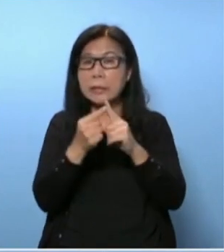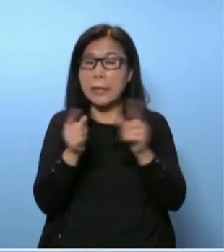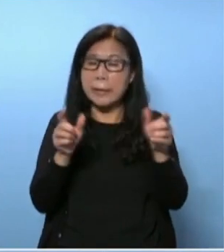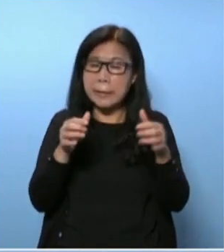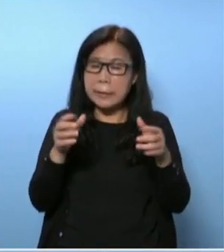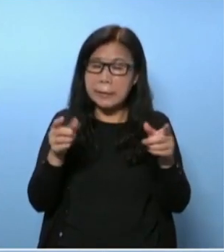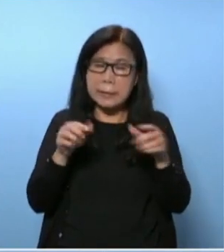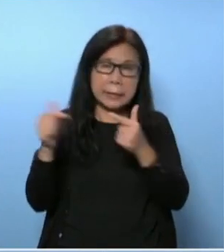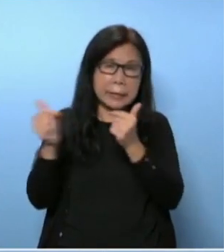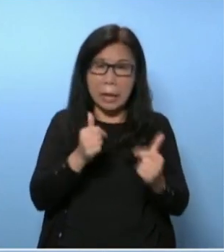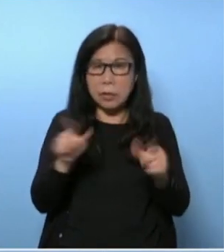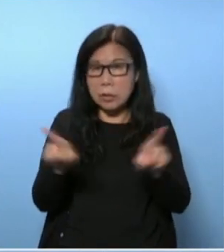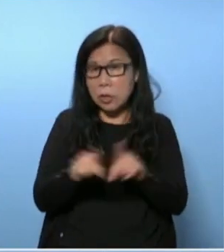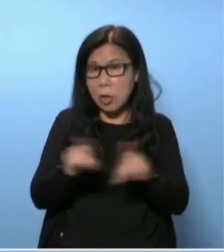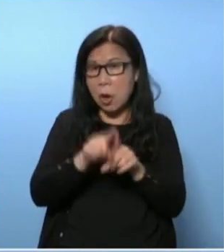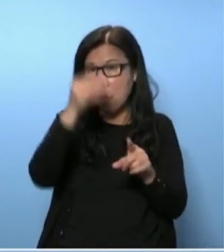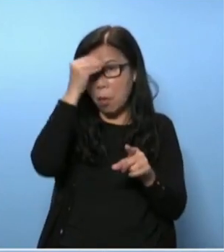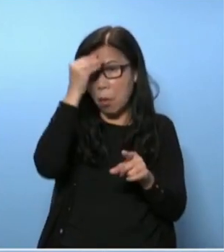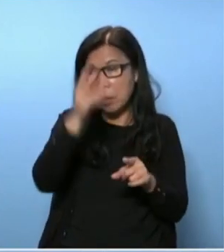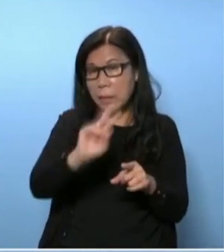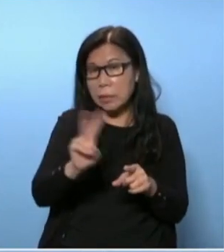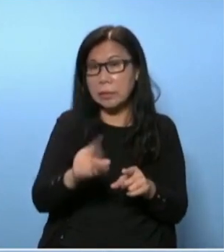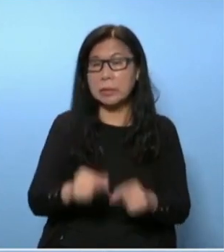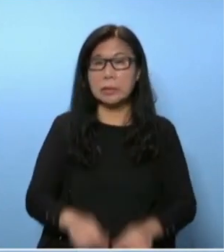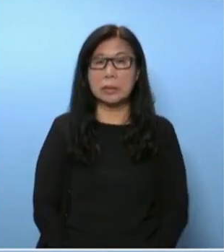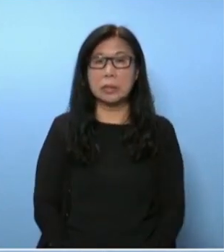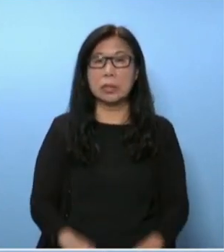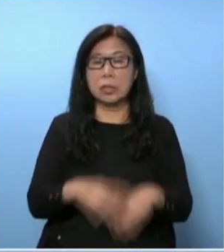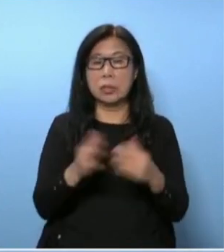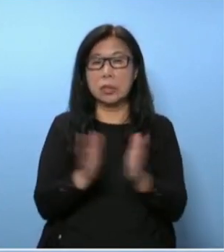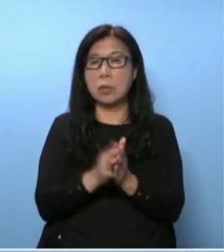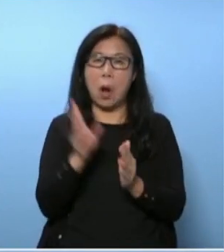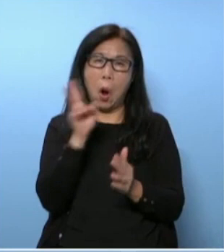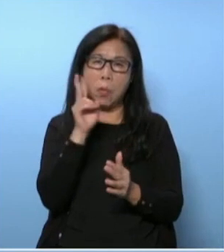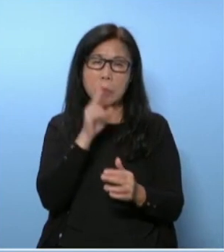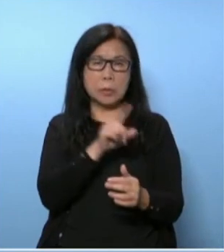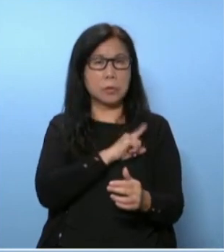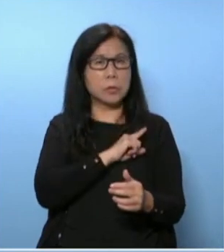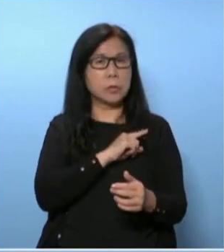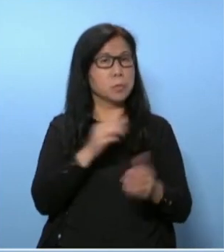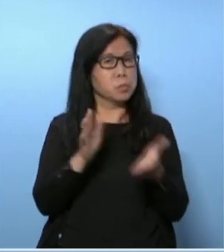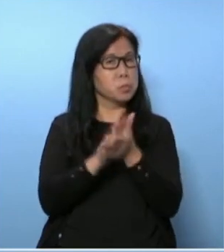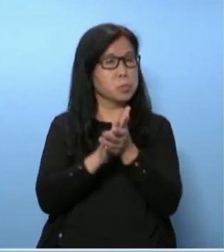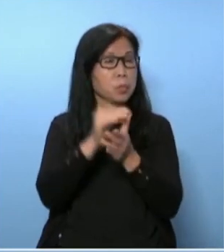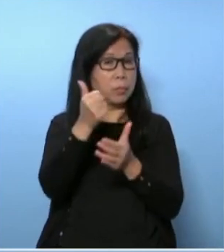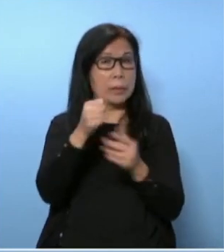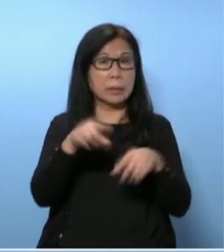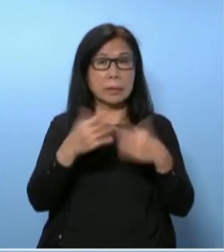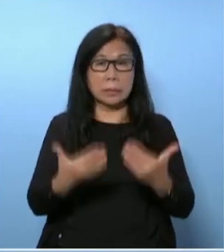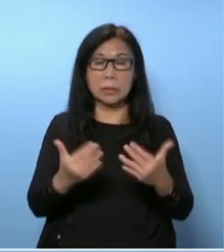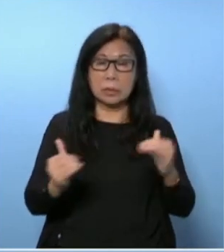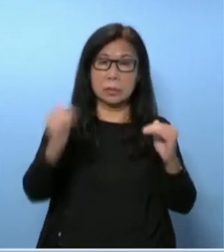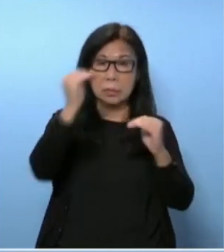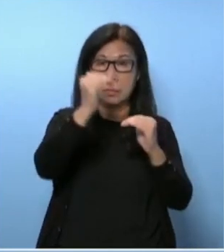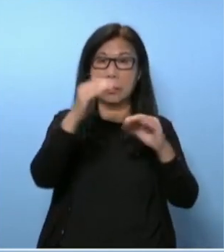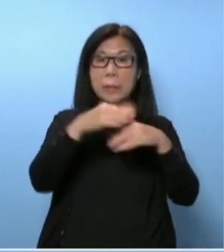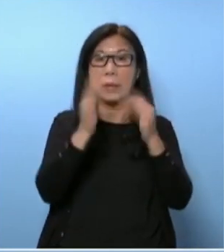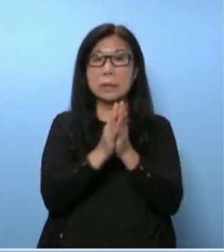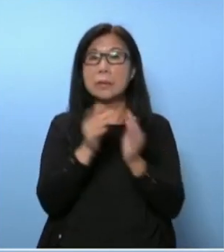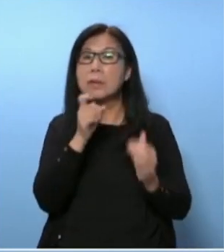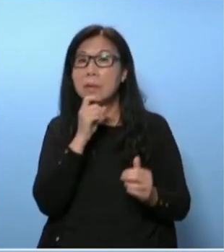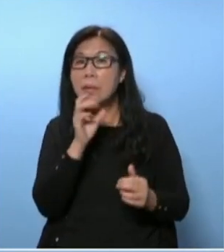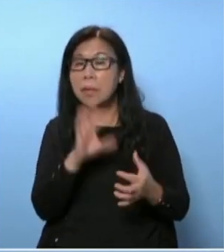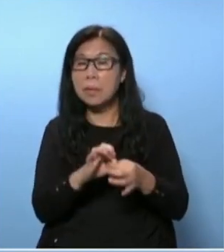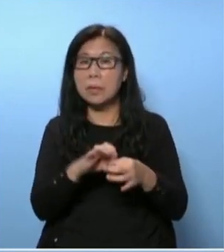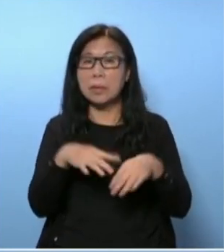進行這些恐怖活動。當他們這些美化或者淡化或者英雄化的行為呢，去到一個程度，如果能夠達到是剛才我所提及